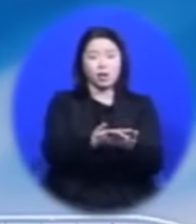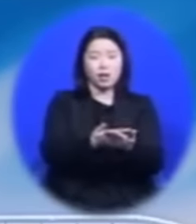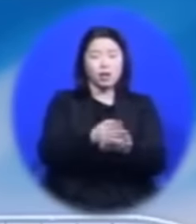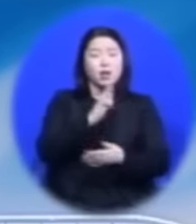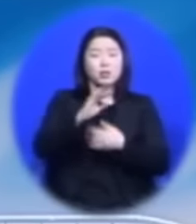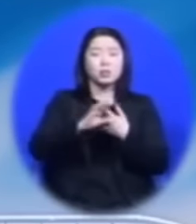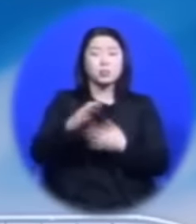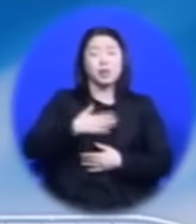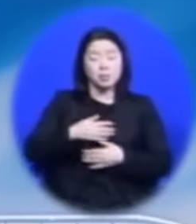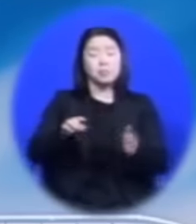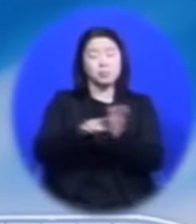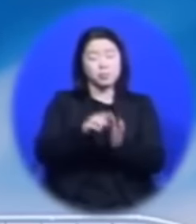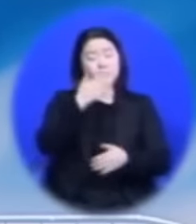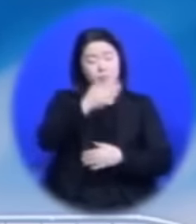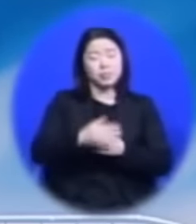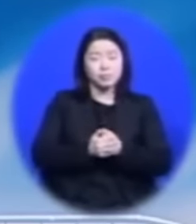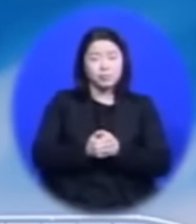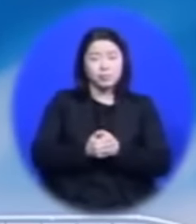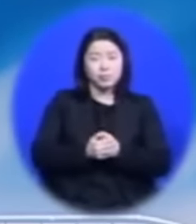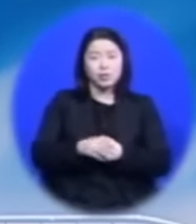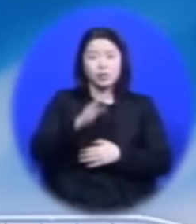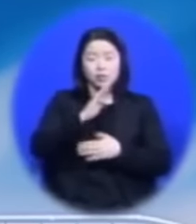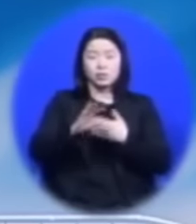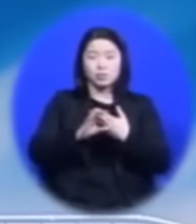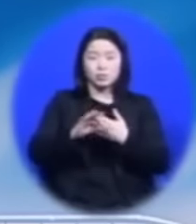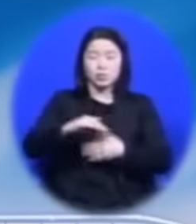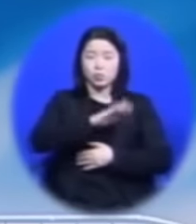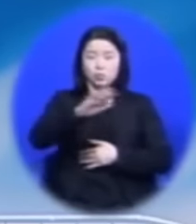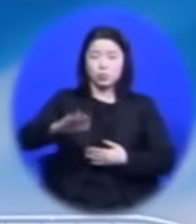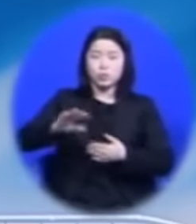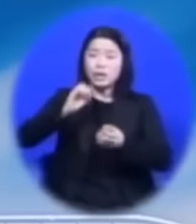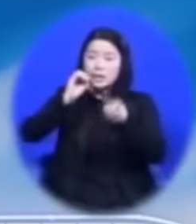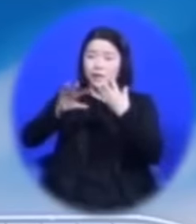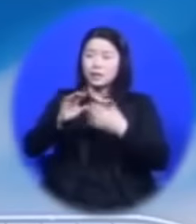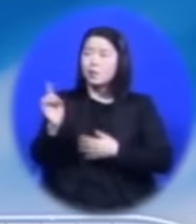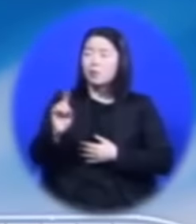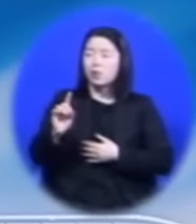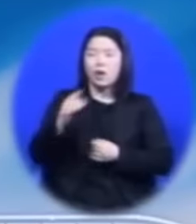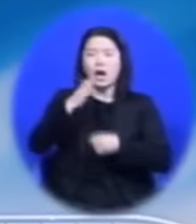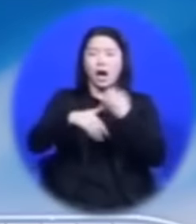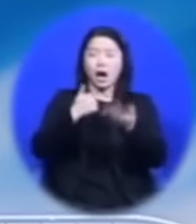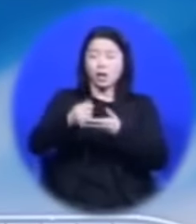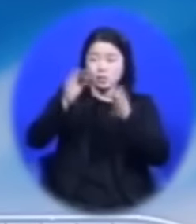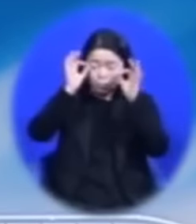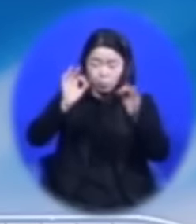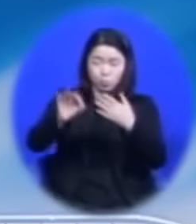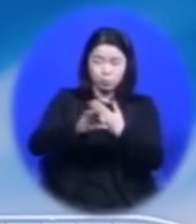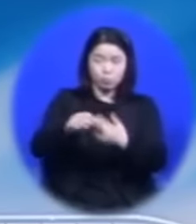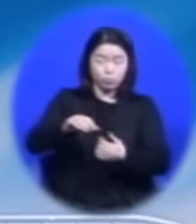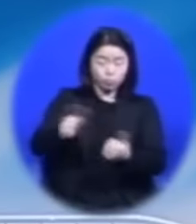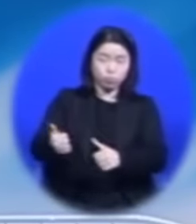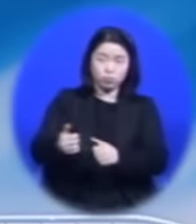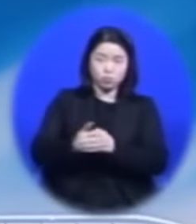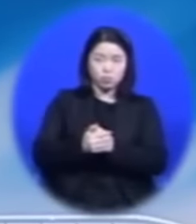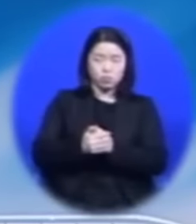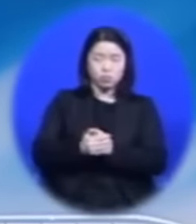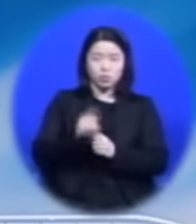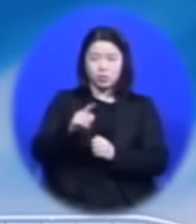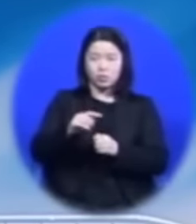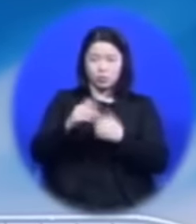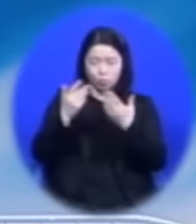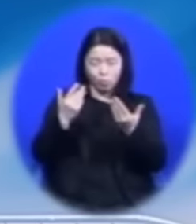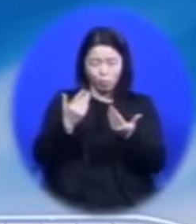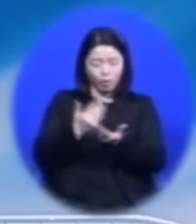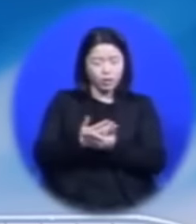내가 믿겠다. 그러면 그리스도인들은 대답하기를 하나님 보면 죽어. 이건 완전히 코미디